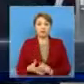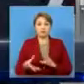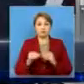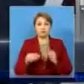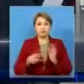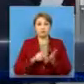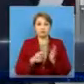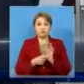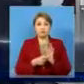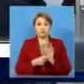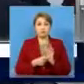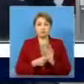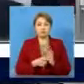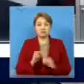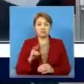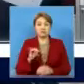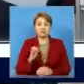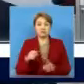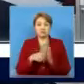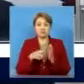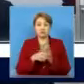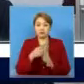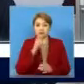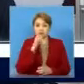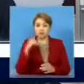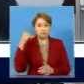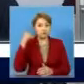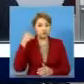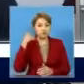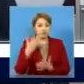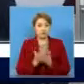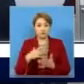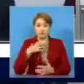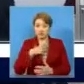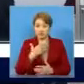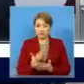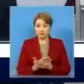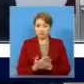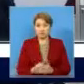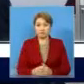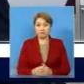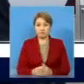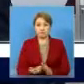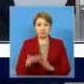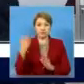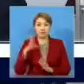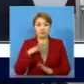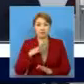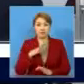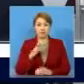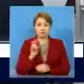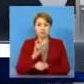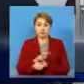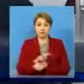установили станции для зарядки сотовых телефонов, потому что это тоже немаловажная роль. Раньше, когда